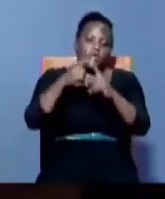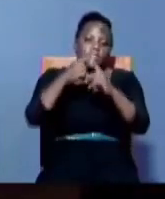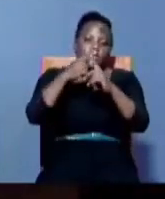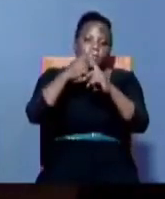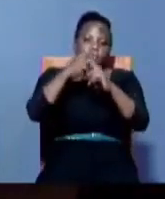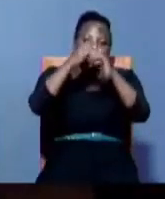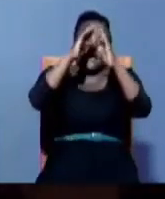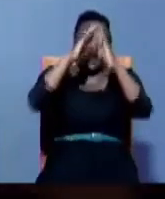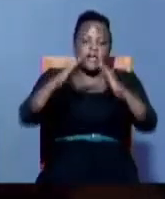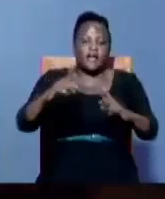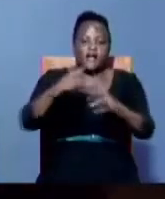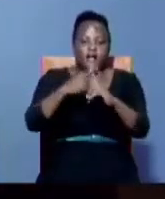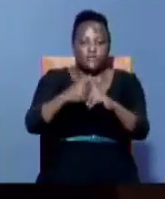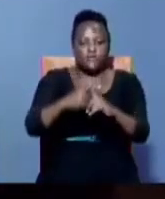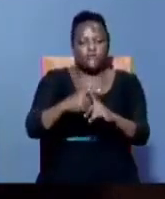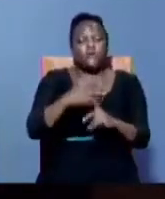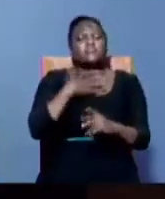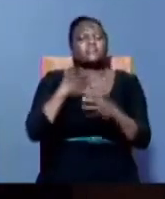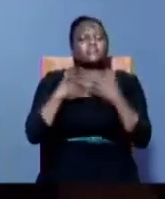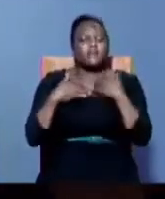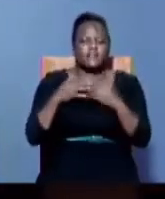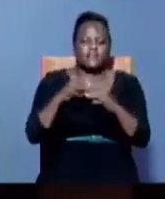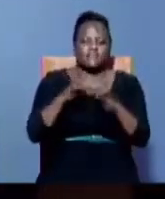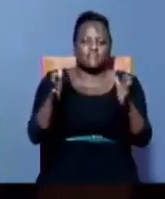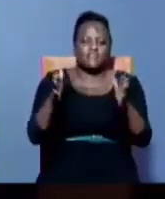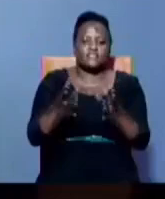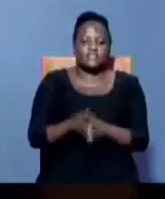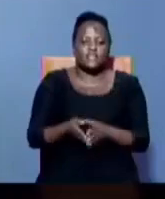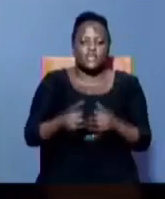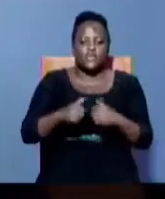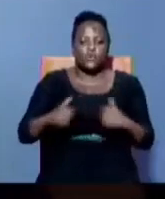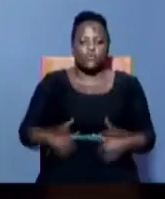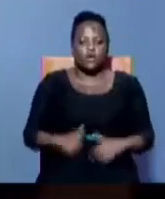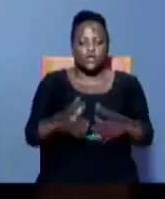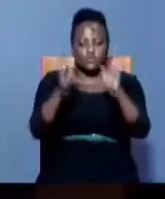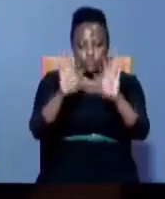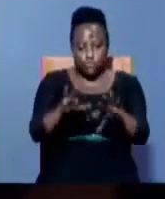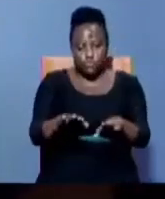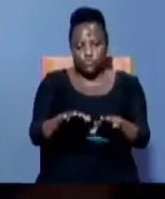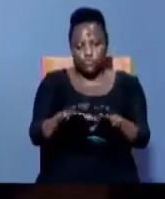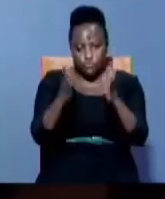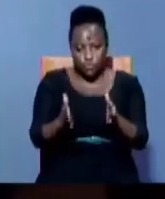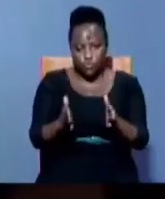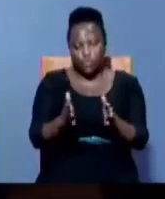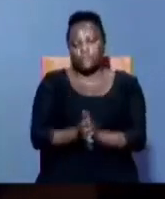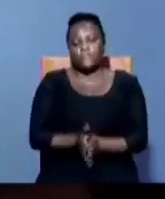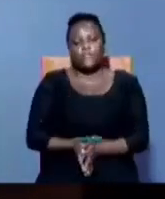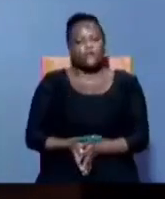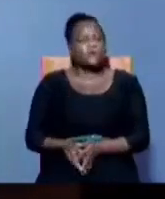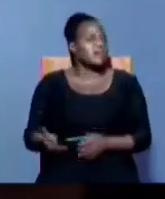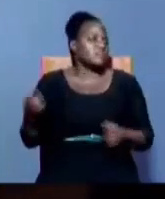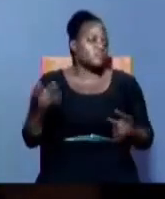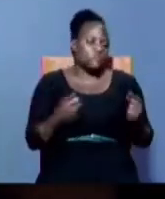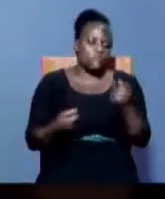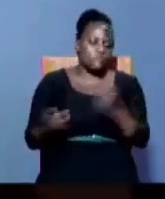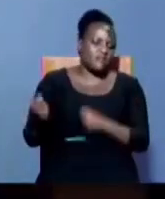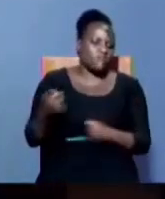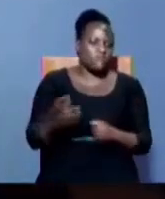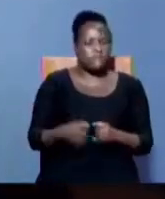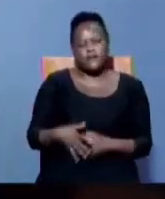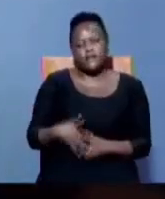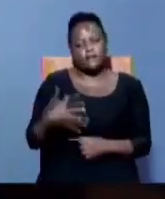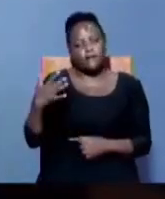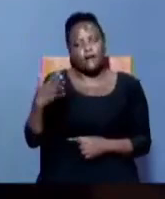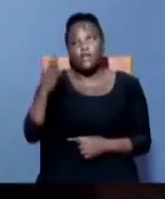ukuhani mkuu. Yakoepo vita, vuta ni kuvute, vita vuta ni kuvute. Misho Mungu akamwambia Musa, sikiliza, hawa wana roho ya